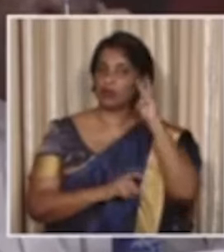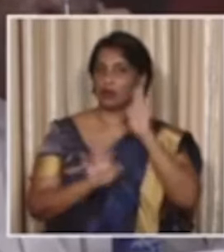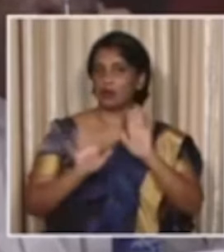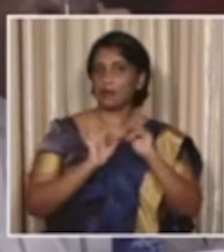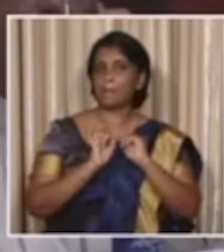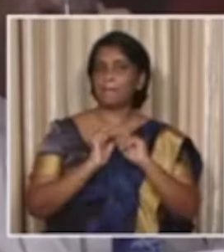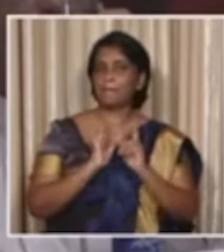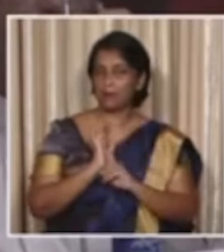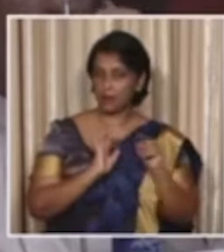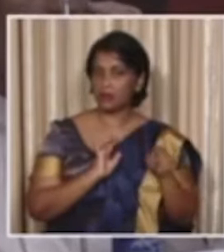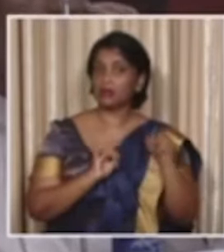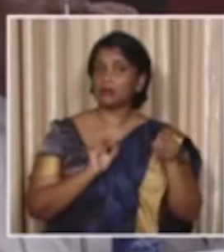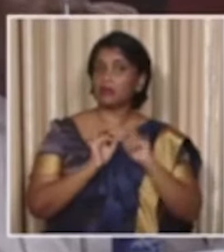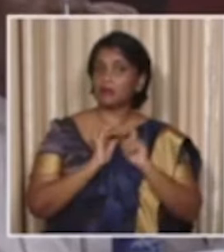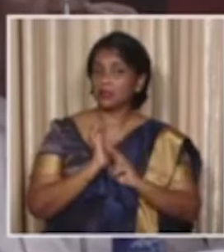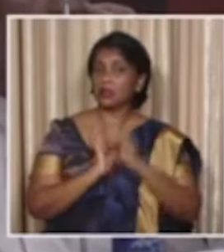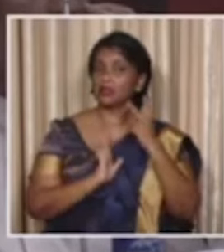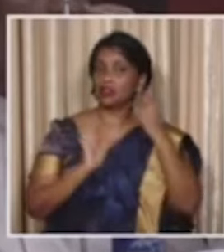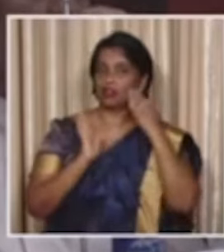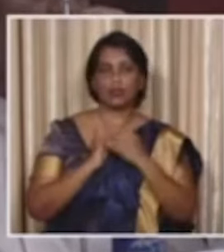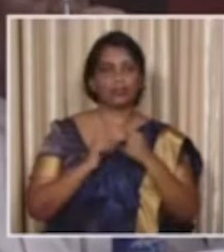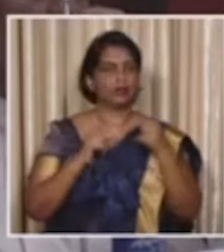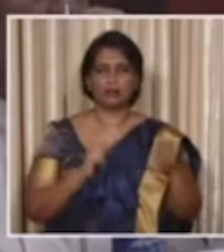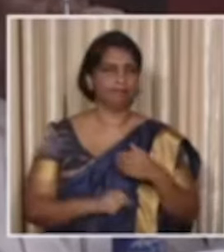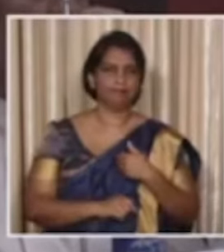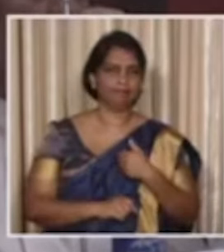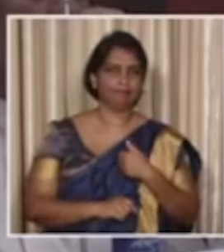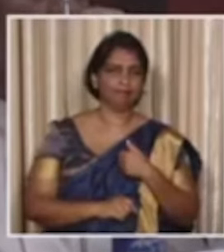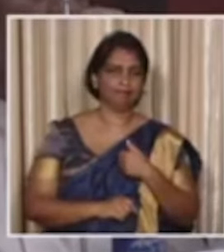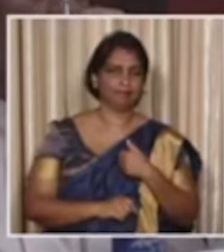පද්ද. මේ 52 සම්බන්ධයෙන් විපක්ෂයේ අප්‍රසාදය